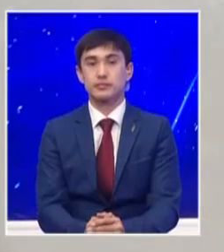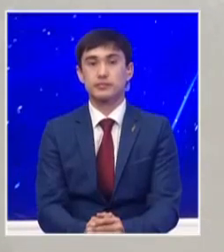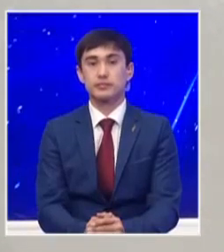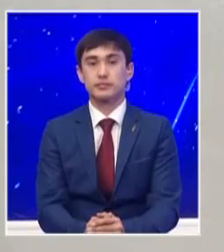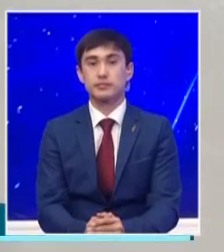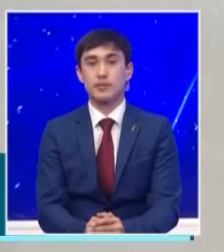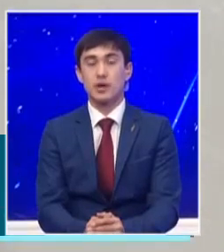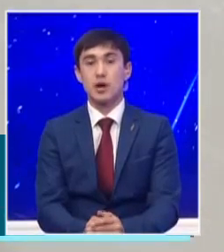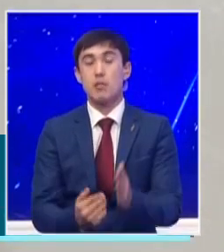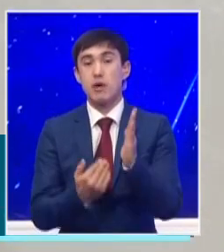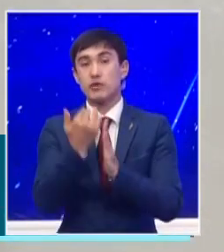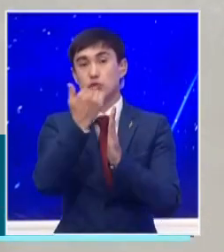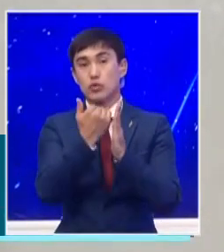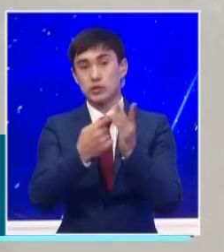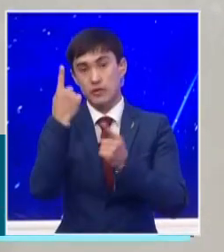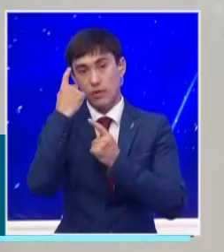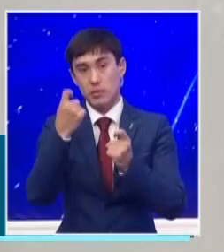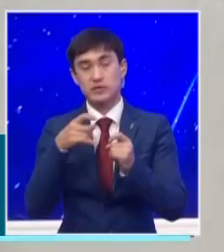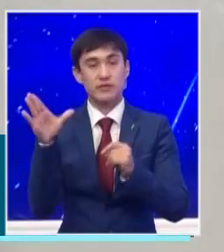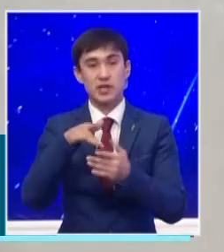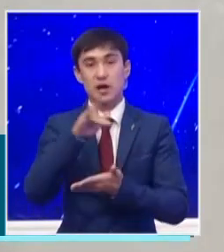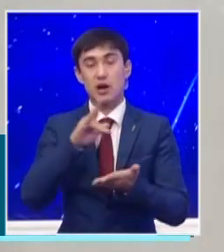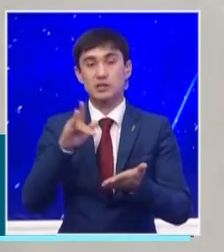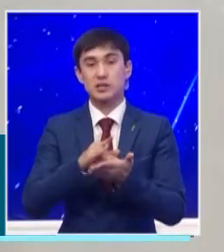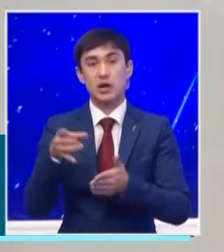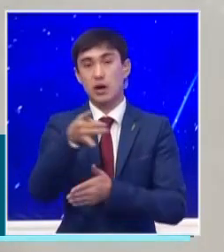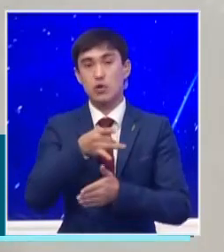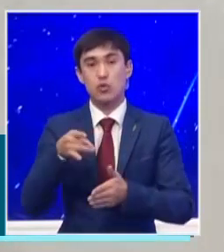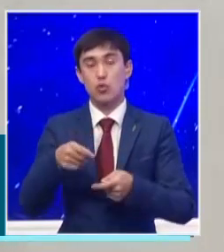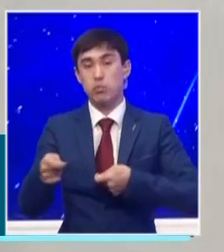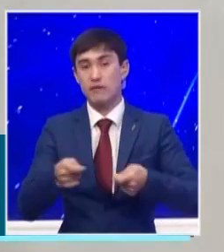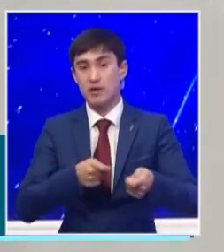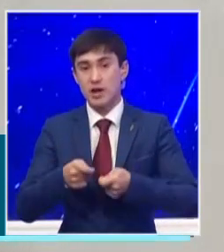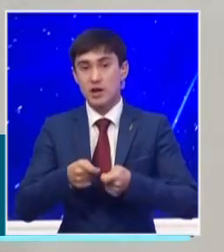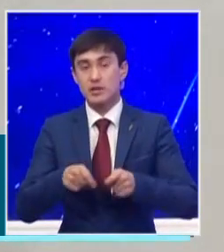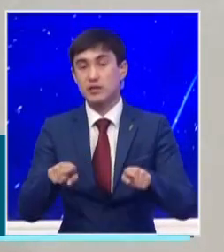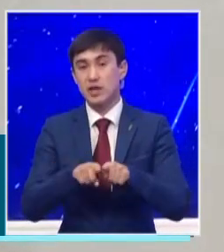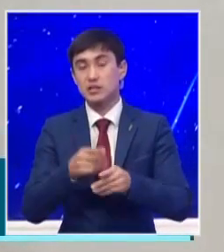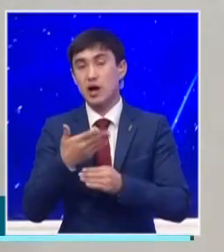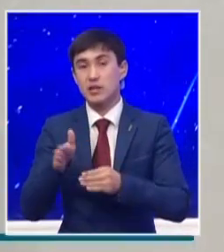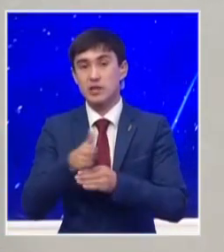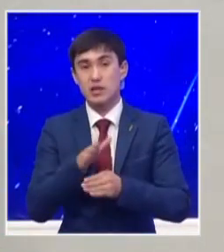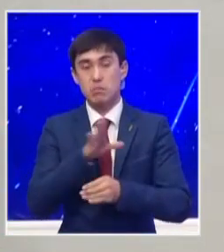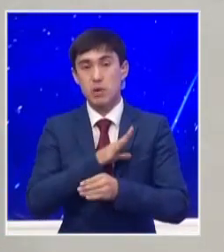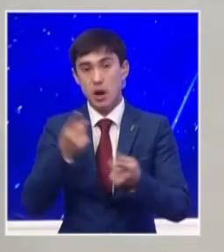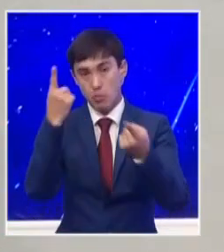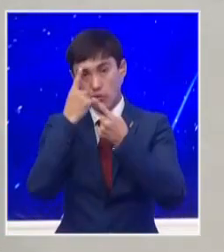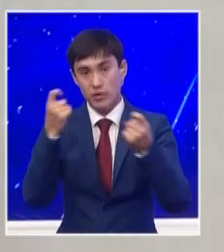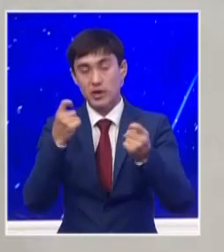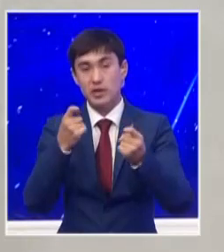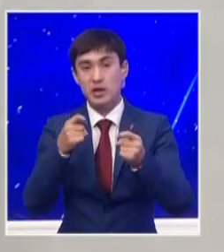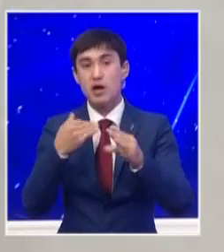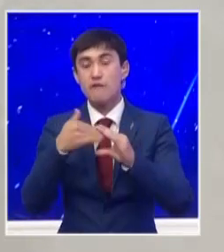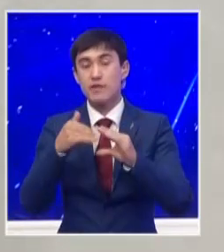по вышеуказанной информации во всех городских и районных управлениях а также отделах были опубликованы